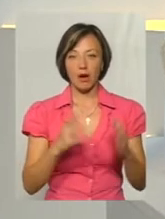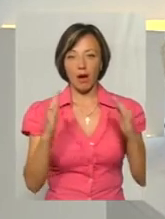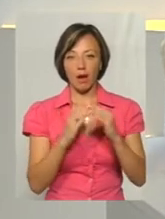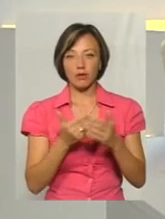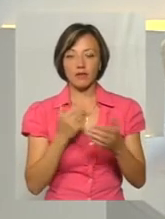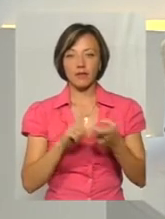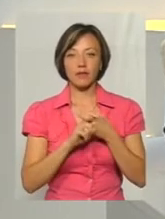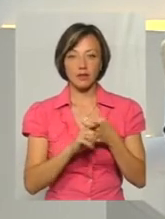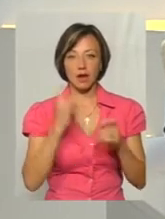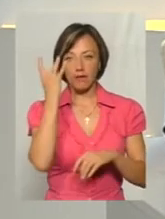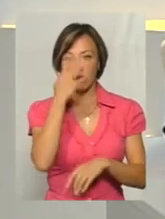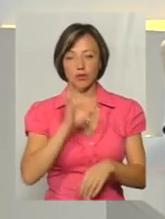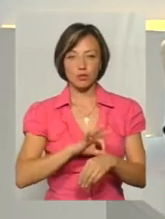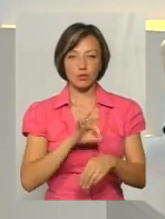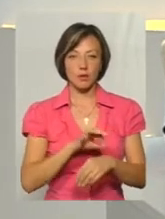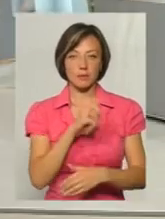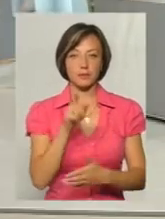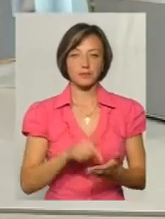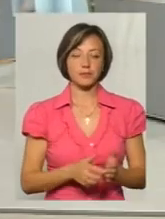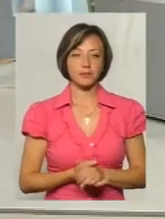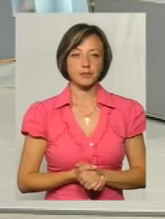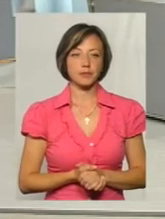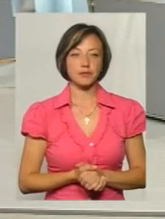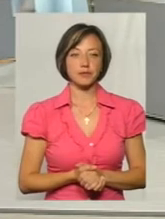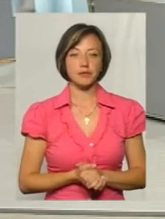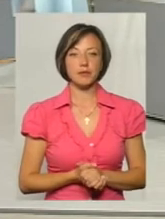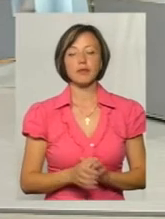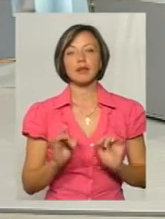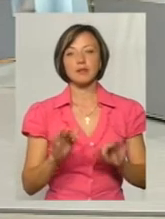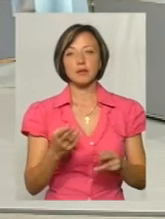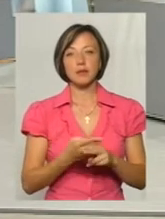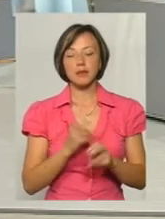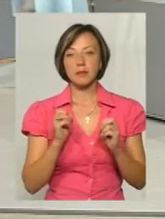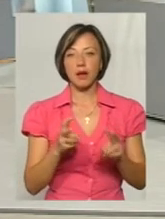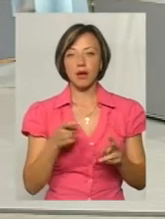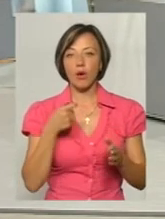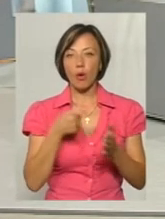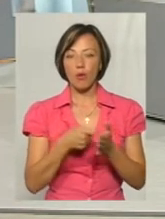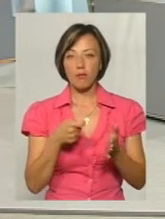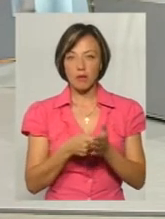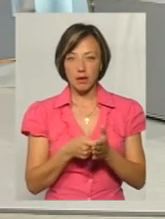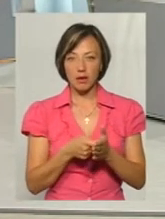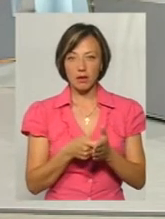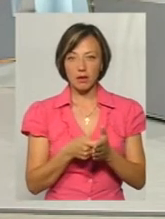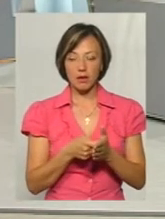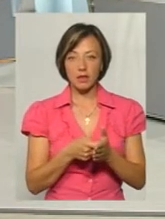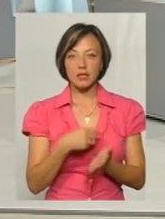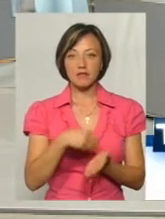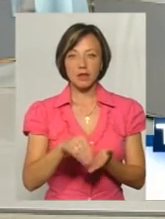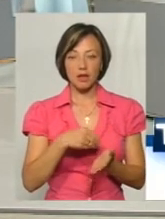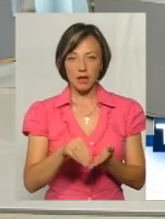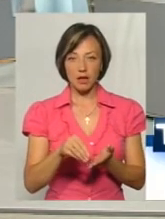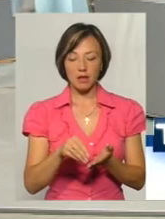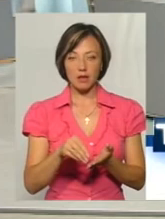від вірусу африканської чуми. Значить, заходи безпеки. Згодовувати корми для свиней, для